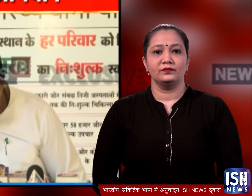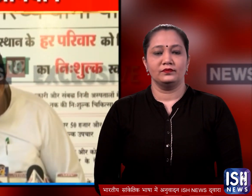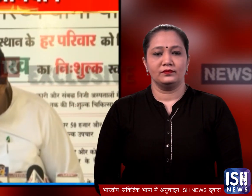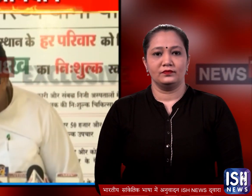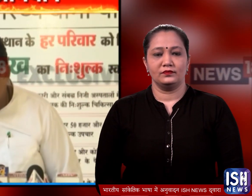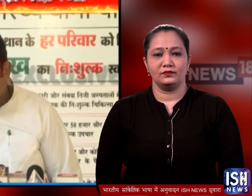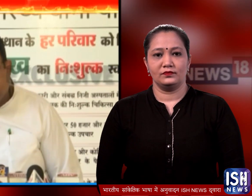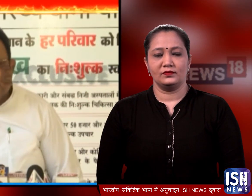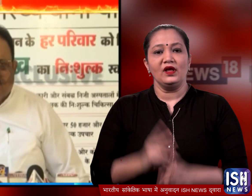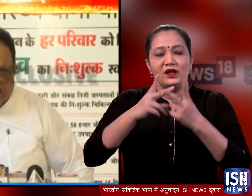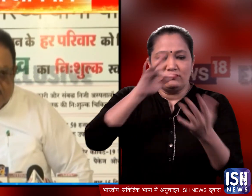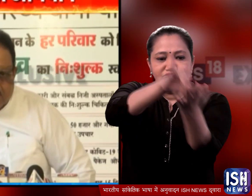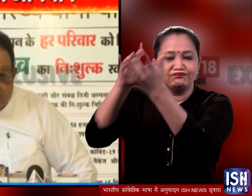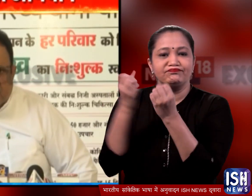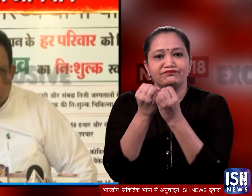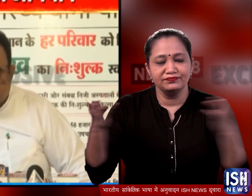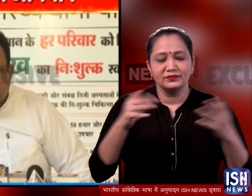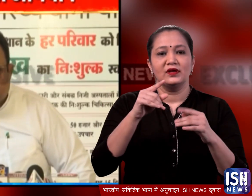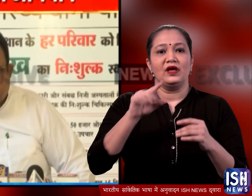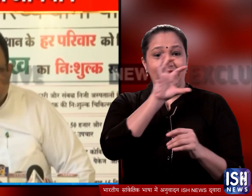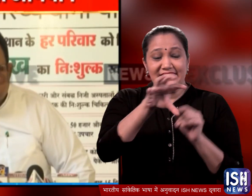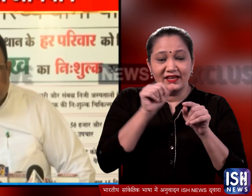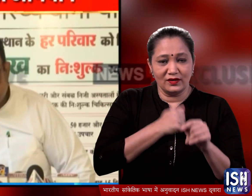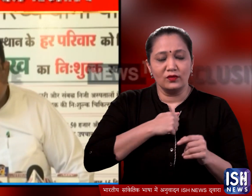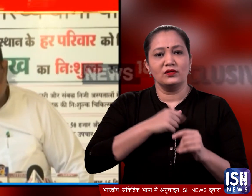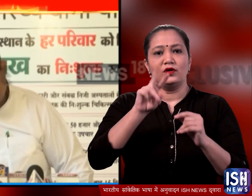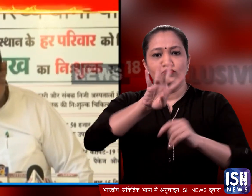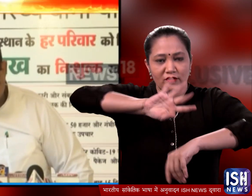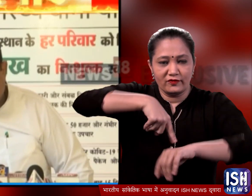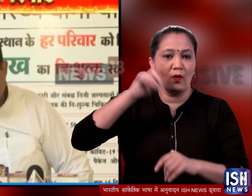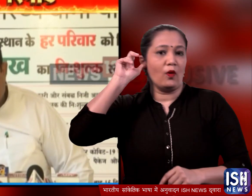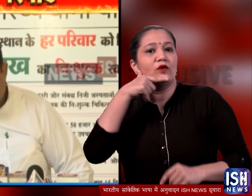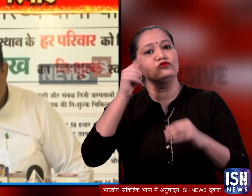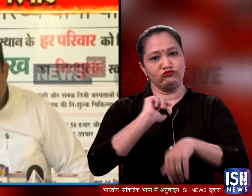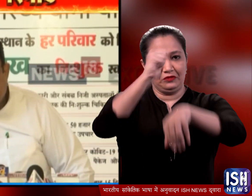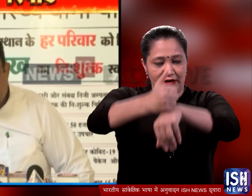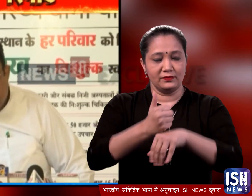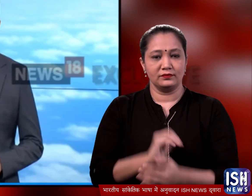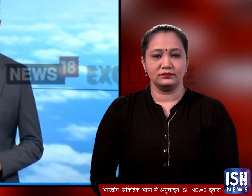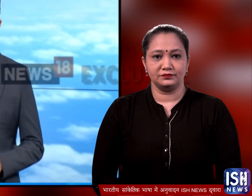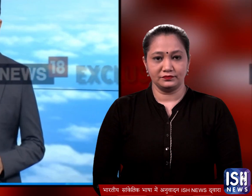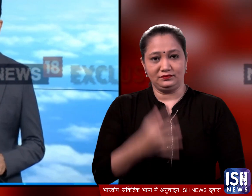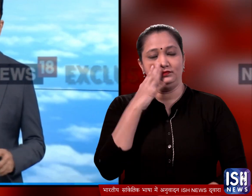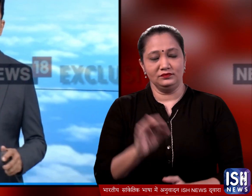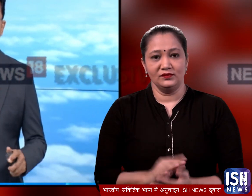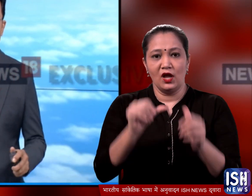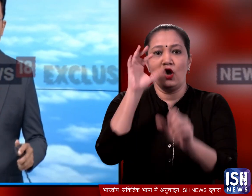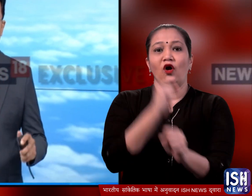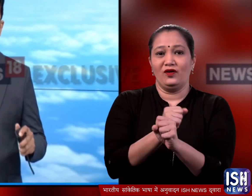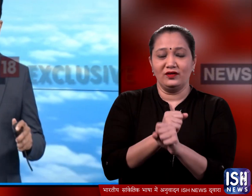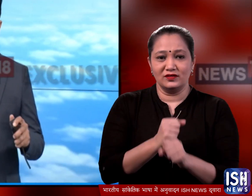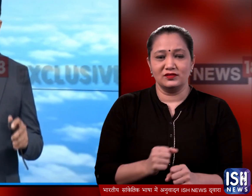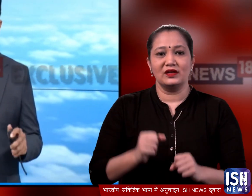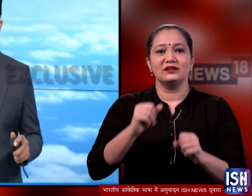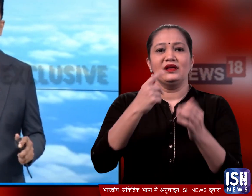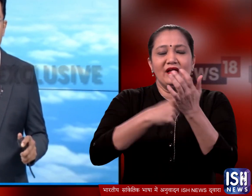अलावा सभी जिलों में और स्टेट लेवल पे 24 घंटे कंट्रोल रूम काम करे। सौभाग्य की एक बात यह कि अगस्त के